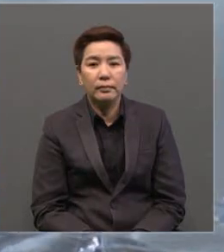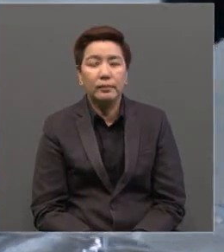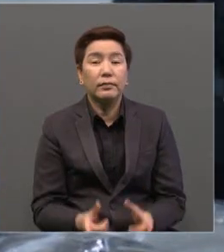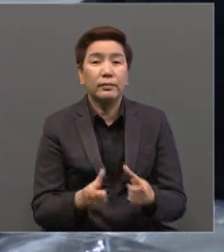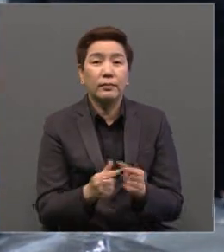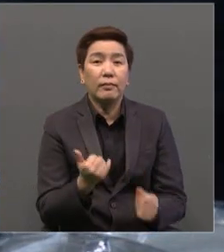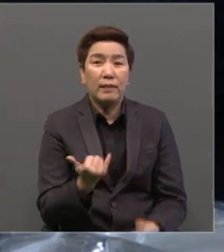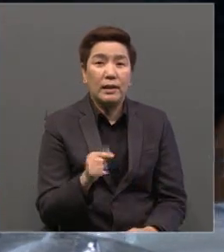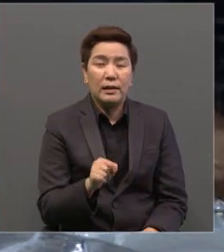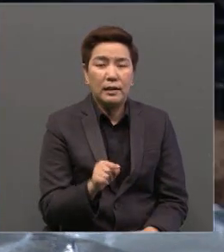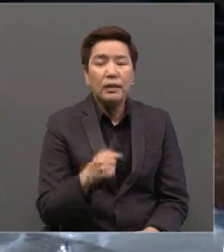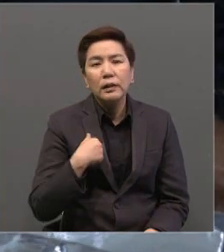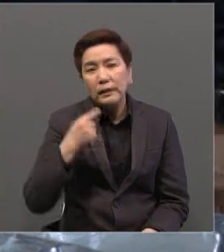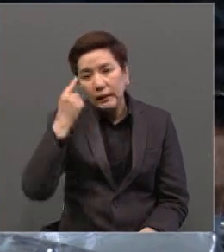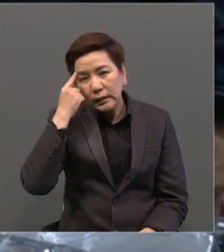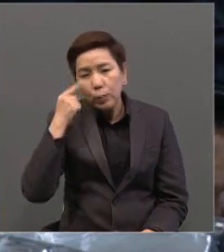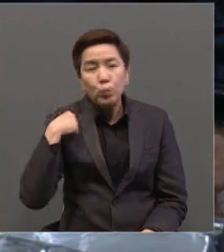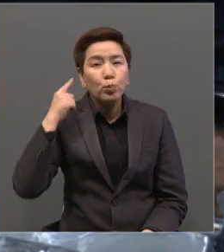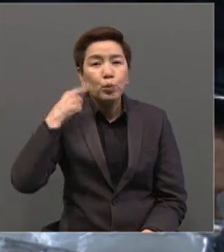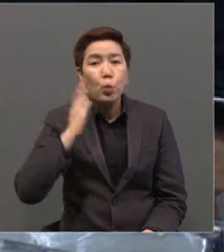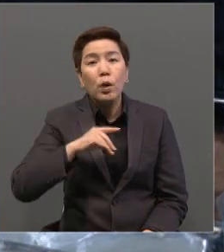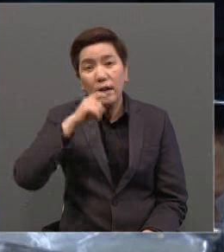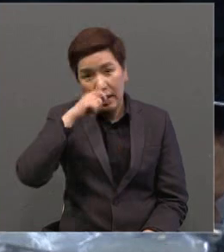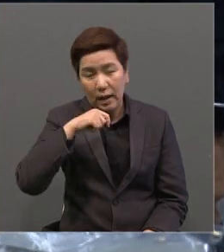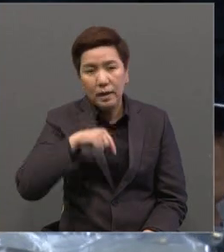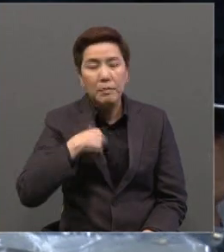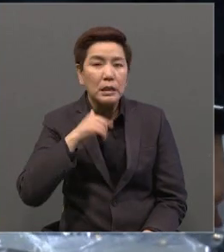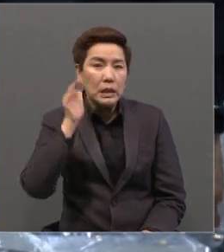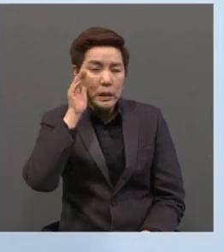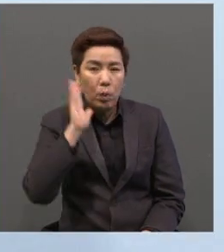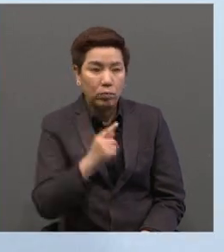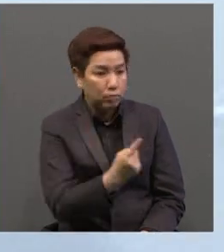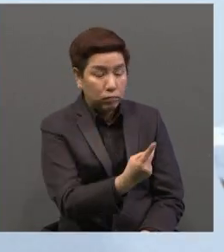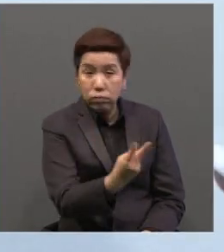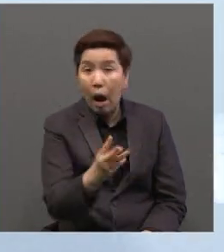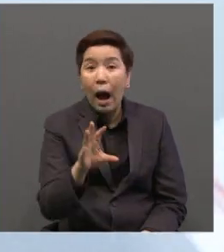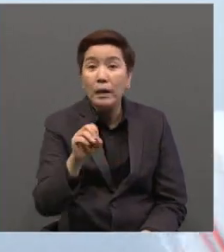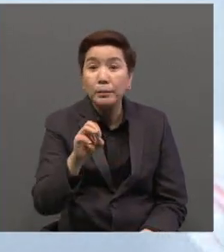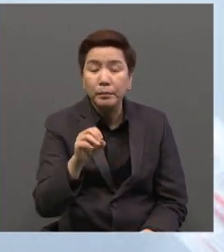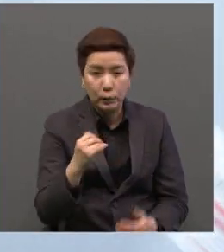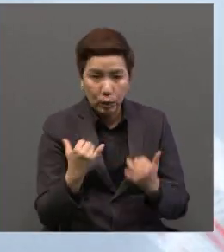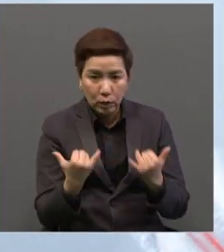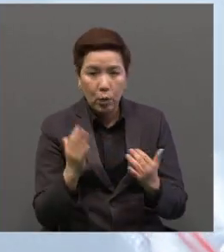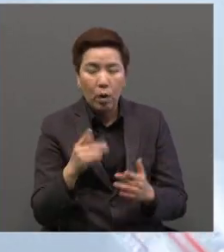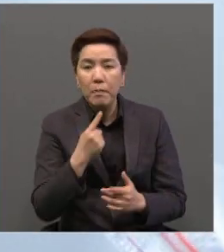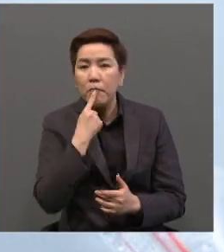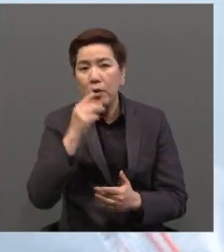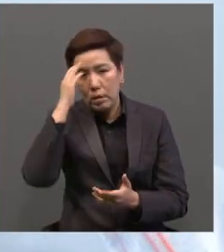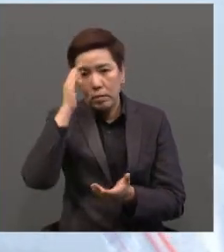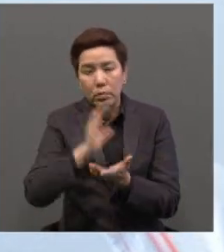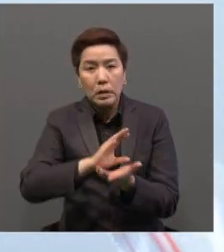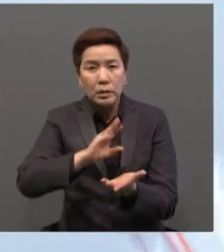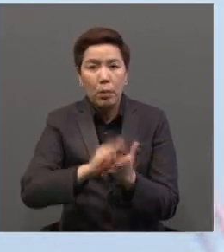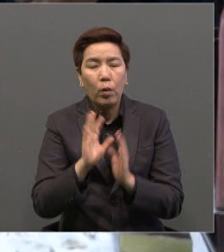คดีนี้นะครับคุณผู้ชมเขาคาดว่ามีผู้หญิงคนไทยหลงเชื่อ50กว่าคนเลยนะครับแต่ปรากฏว่าตอนนี้มีคนเข้ามาให้